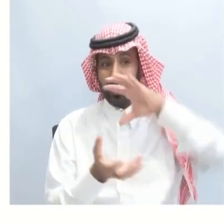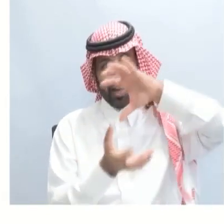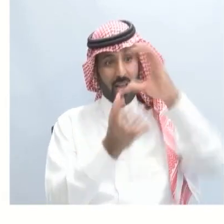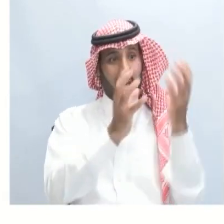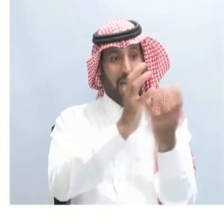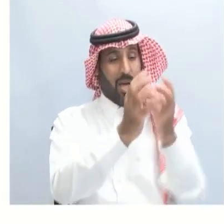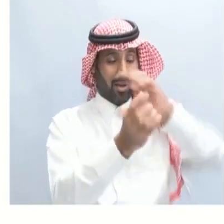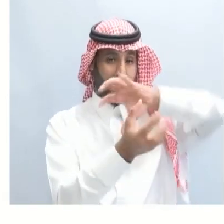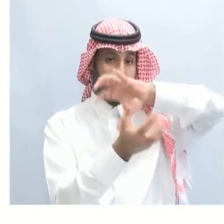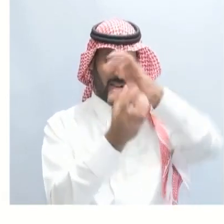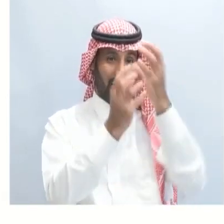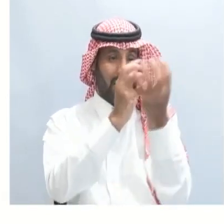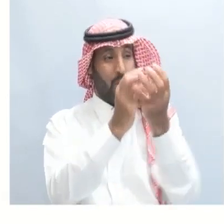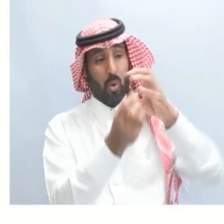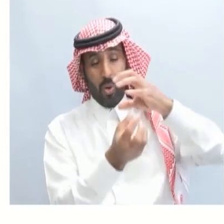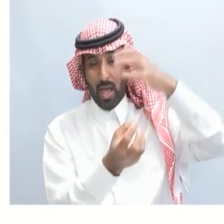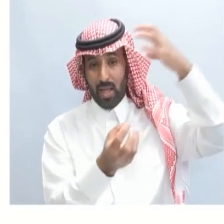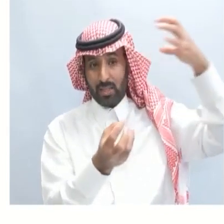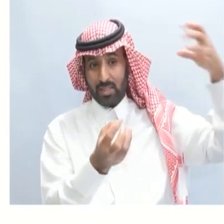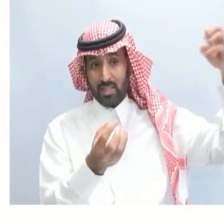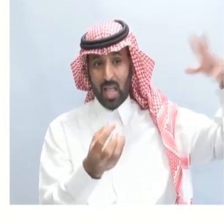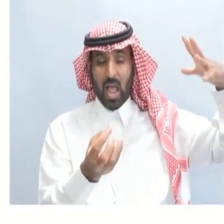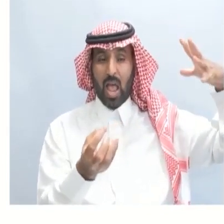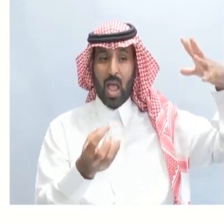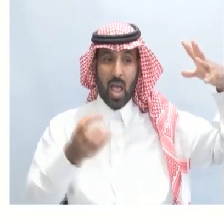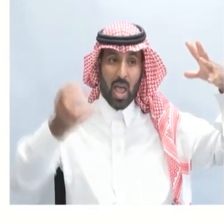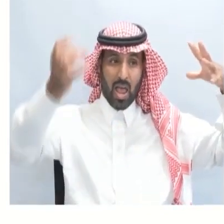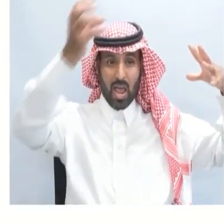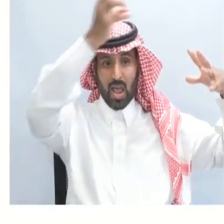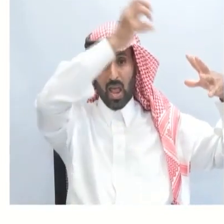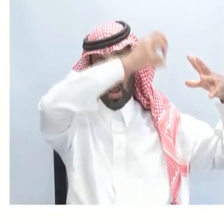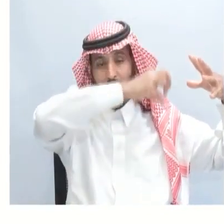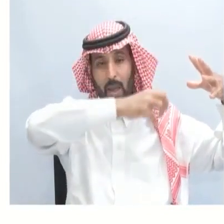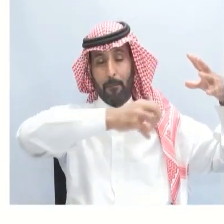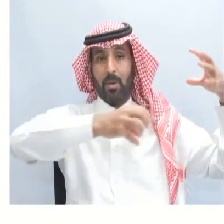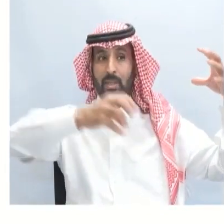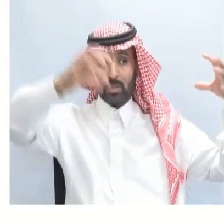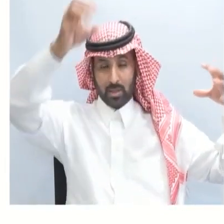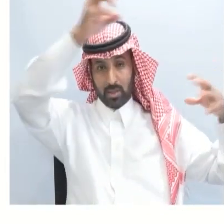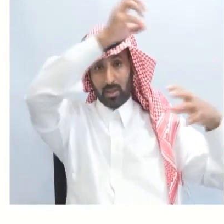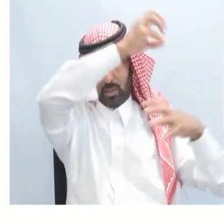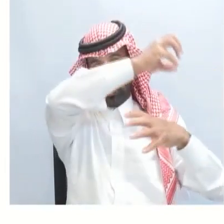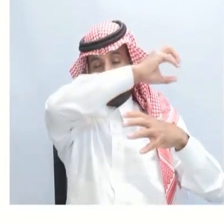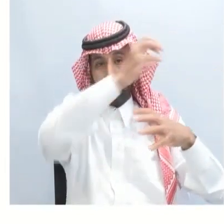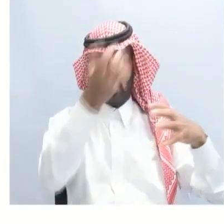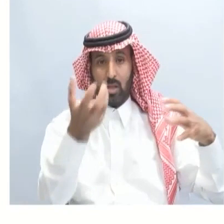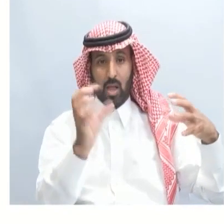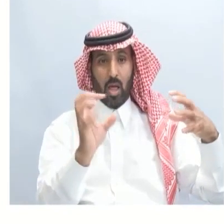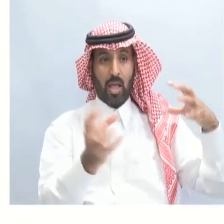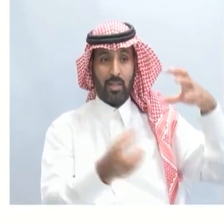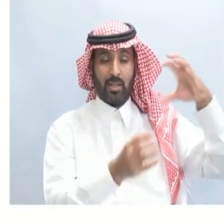تدور حول الشمس تدور حول لاحظ هذا المحور الكبير هو محورها فالارض تدور حول